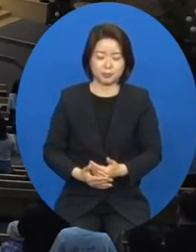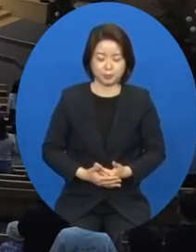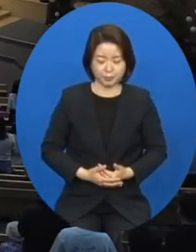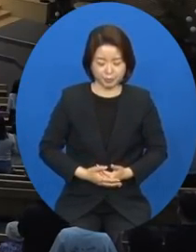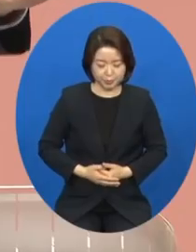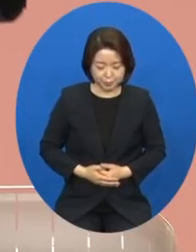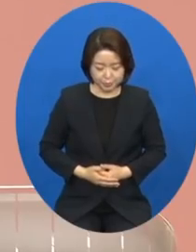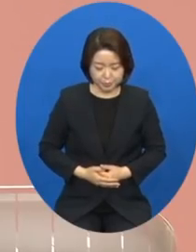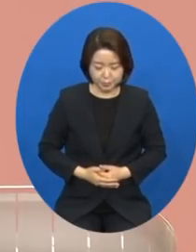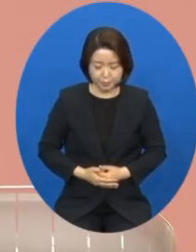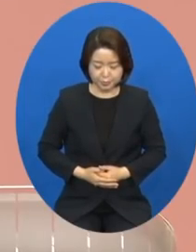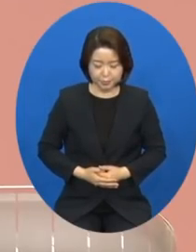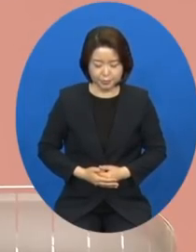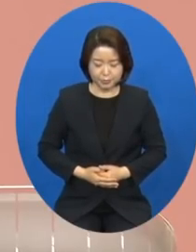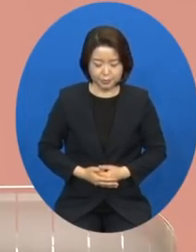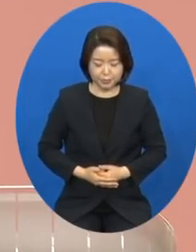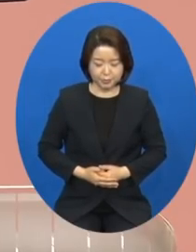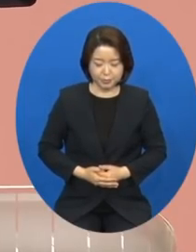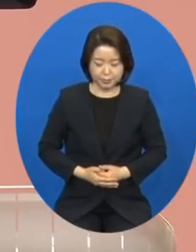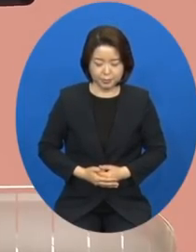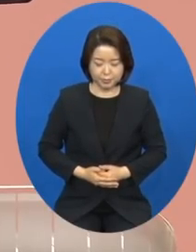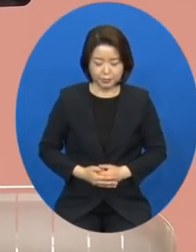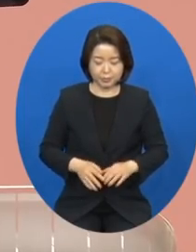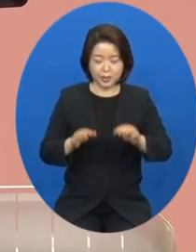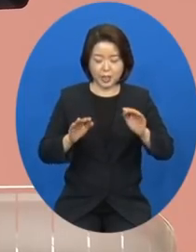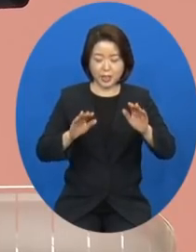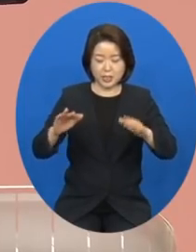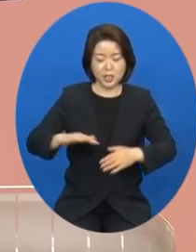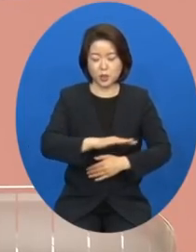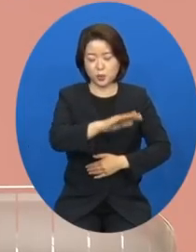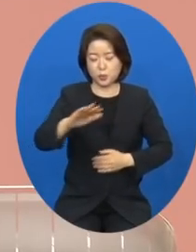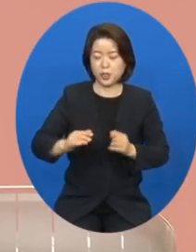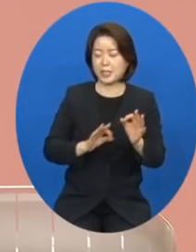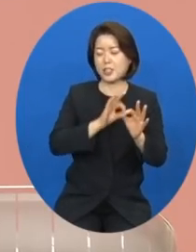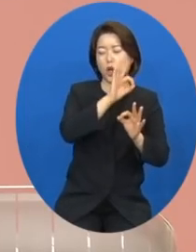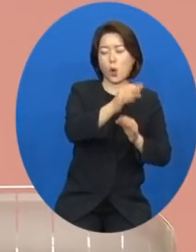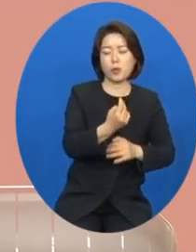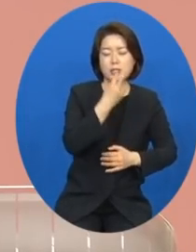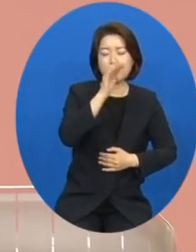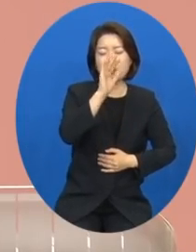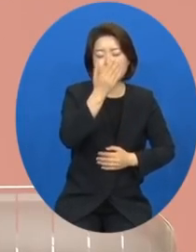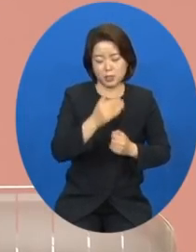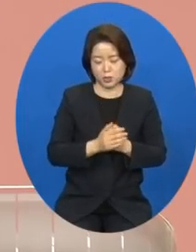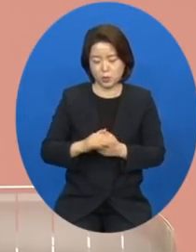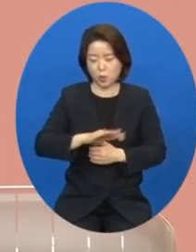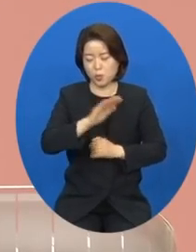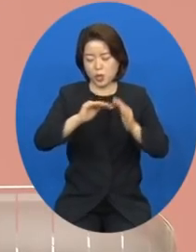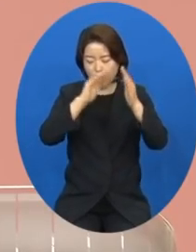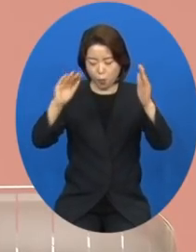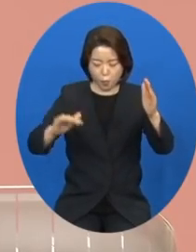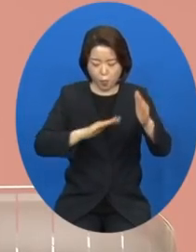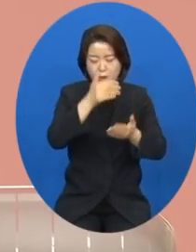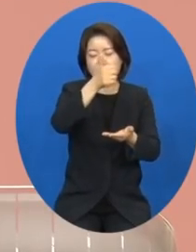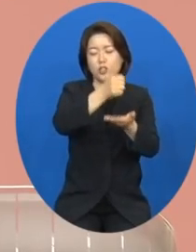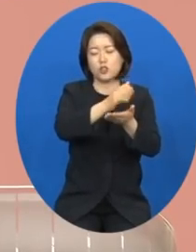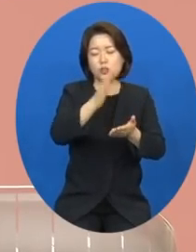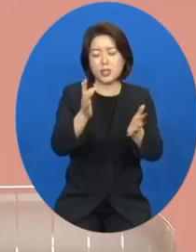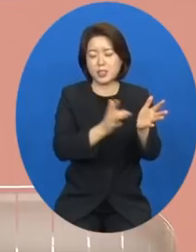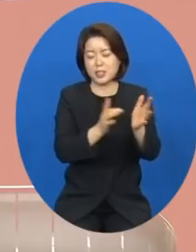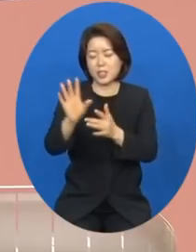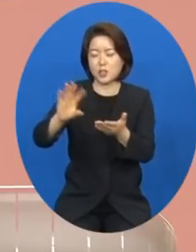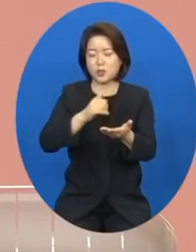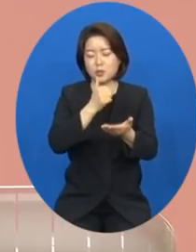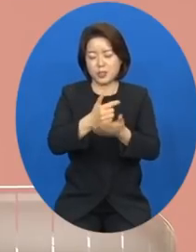그 추가하겠습니다 이제는 우리의 영원한 생명 됐으며 우리 온 가정에 주인 되시는 예수 그리스도의 크신